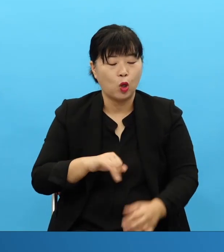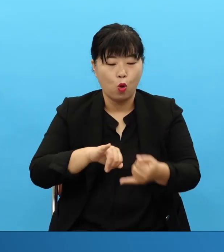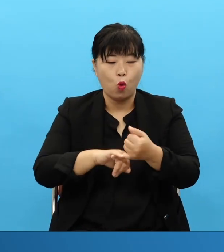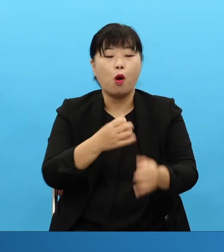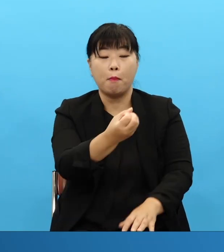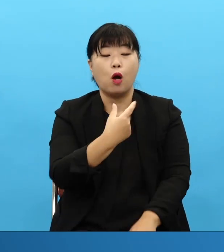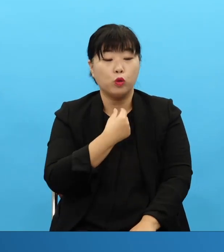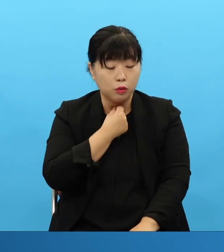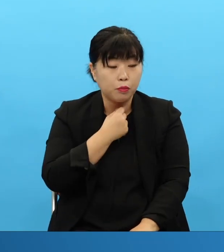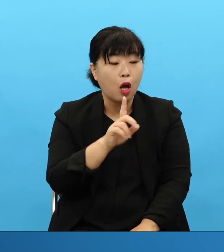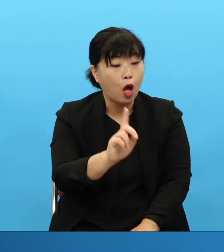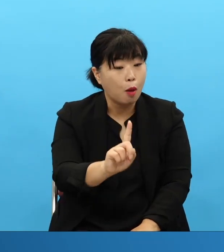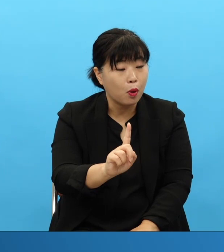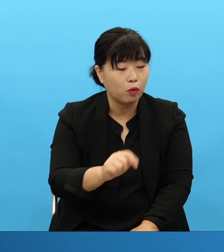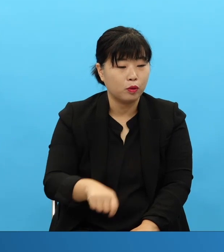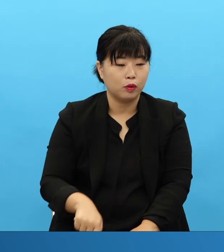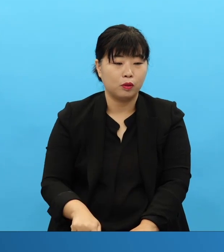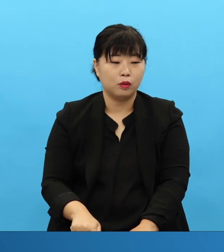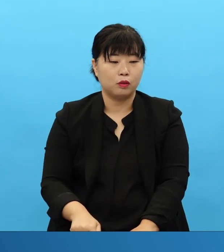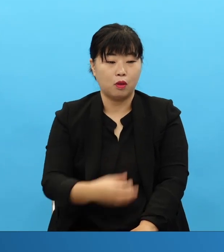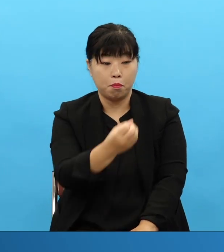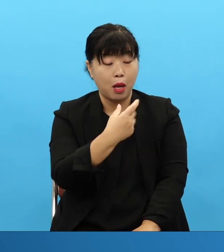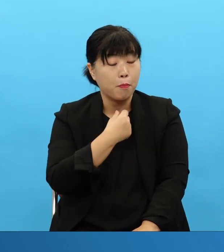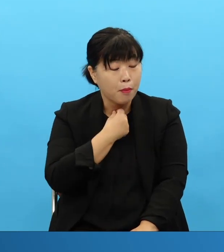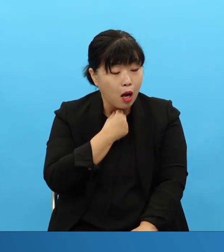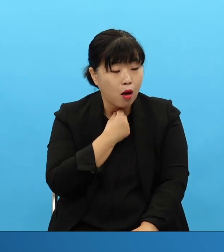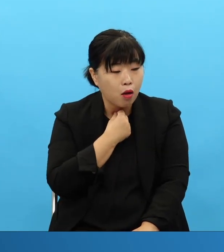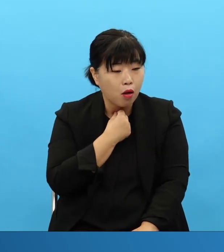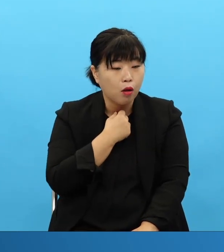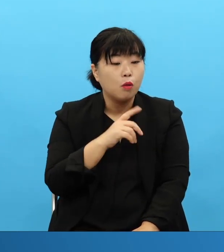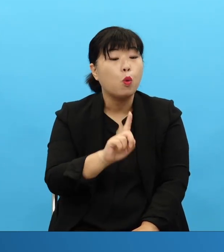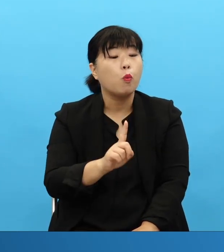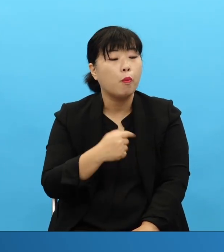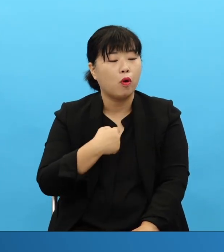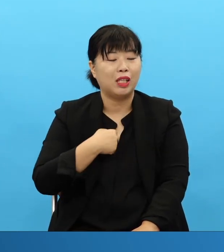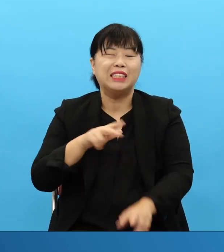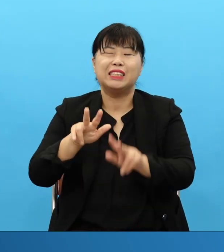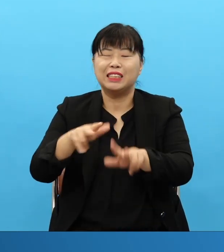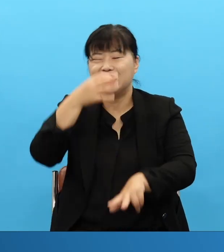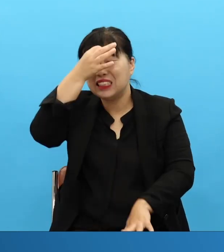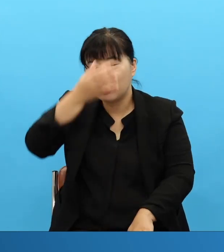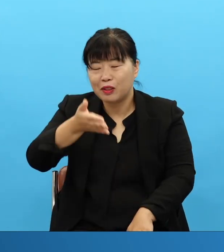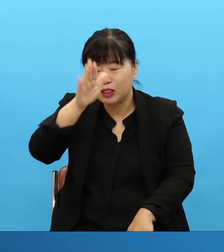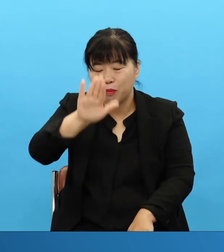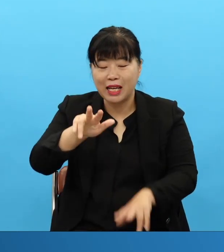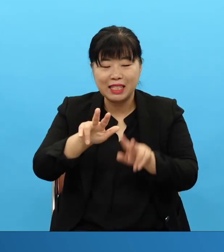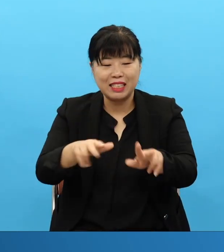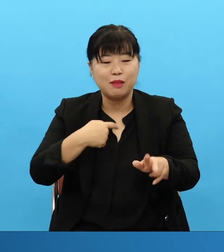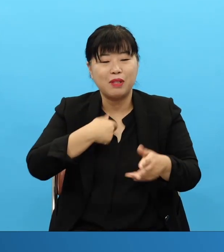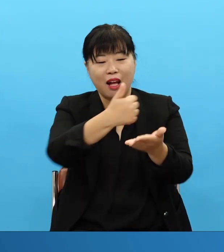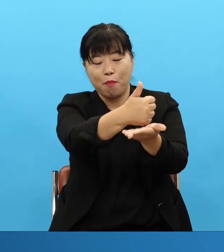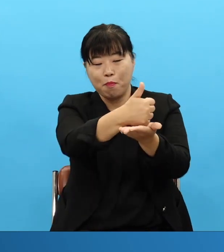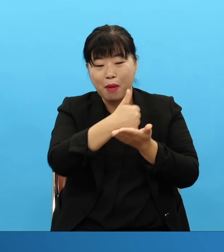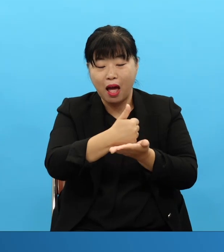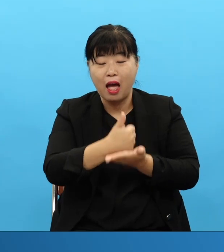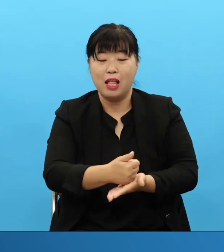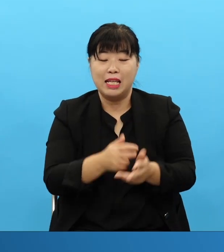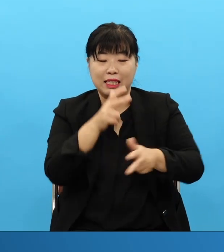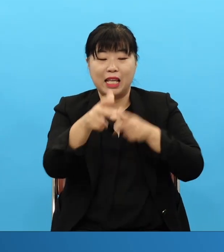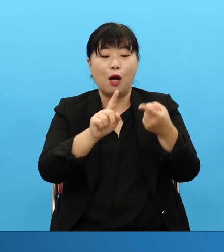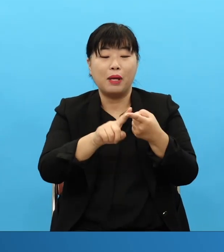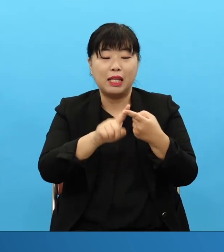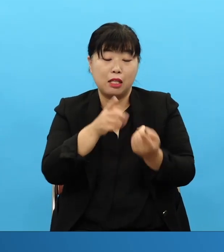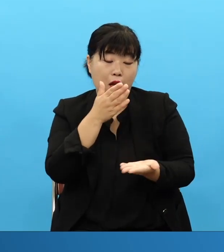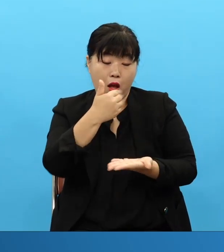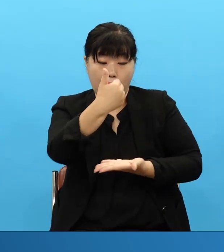that?" 제가 가지고 간 사업은 하면 안 됩니다. The proposal that I gave to you today, you should not sign that. 그거는 위에서 지시했기 때문에 갔는데